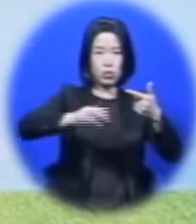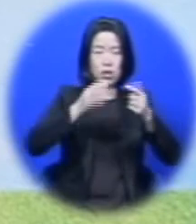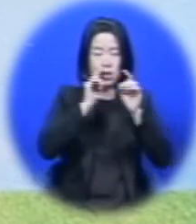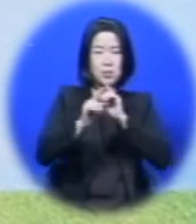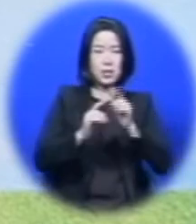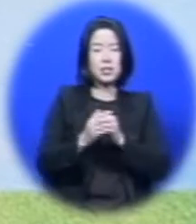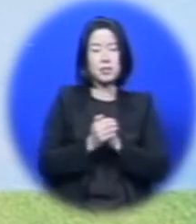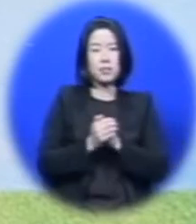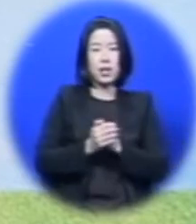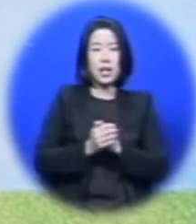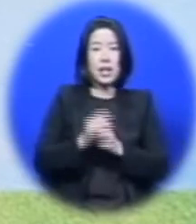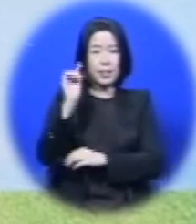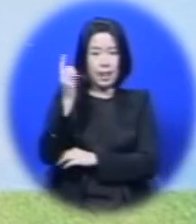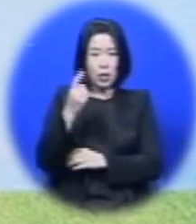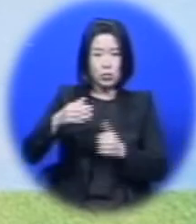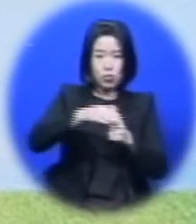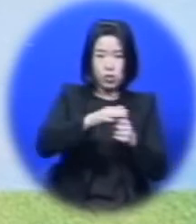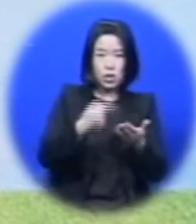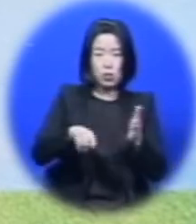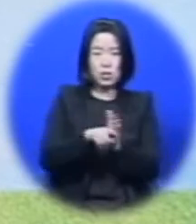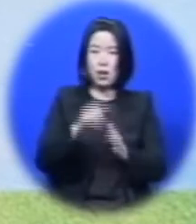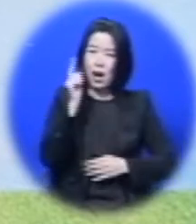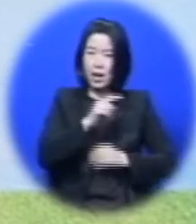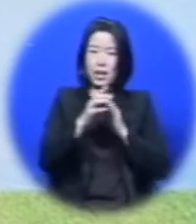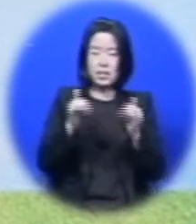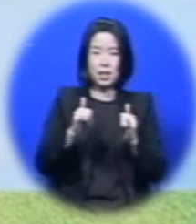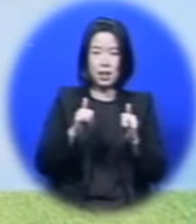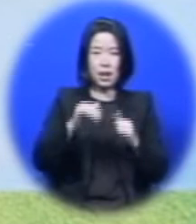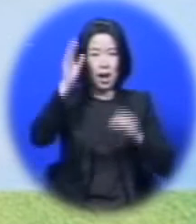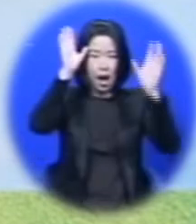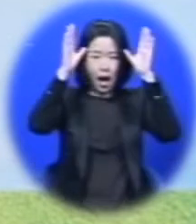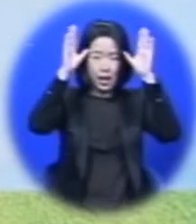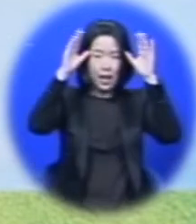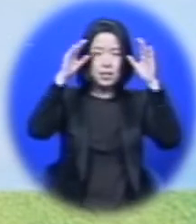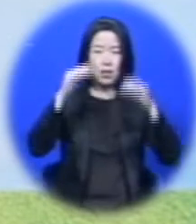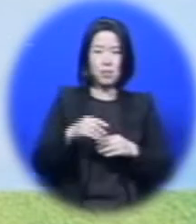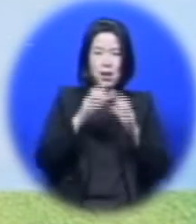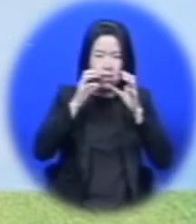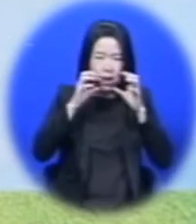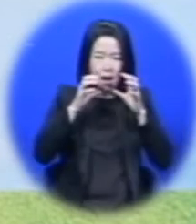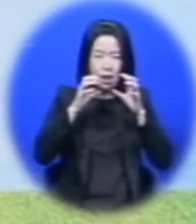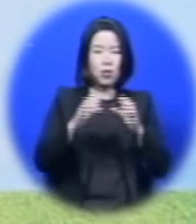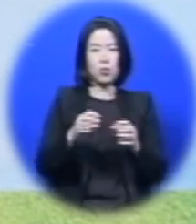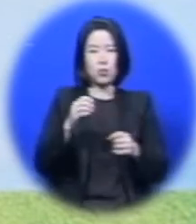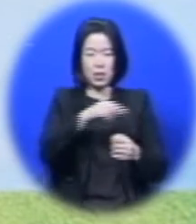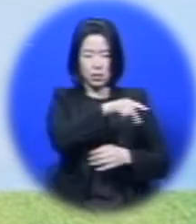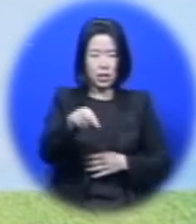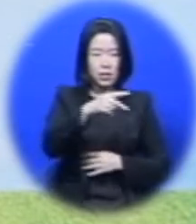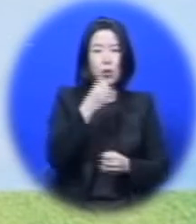보면 다윗을 죽이려고 악한 자가 개처럼 으르렁거리고 다닌다고 그렇게 고백을